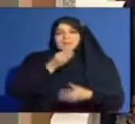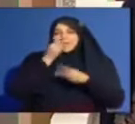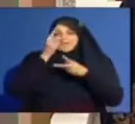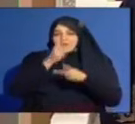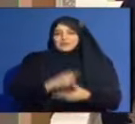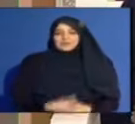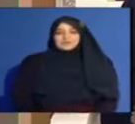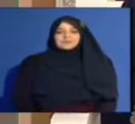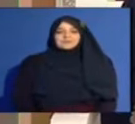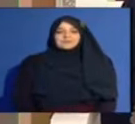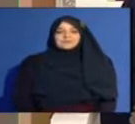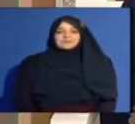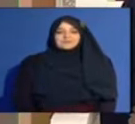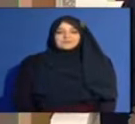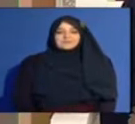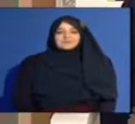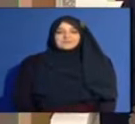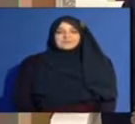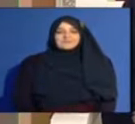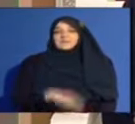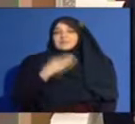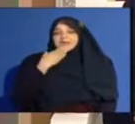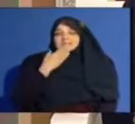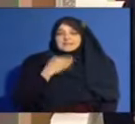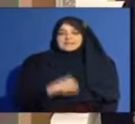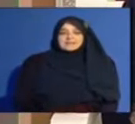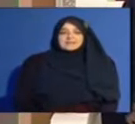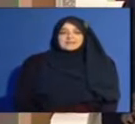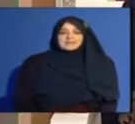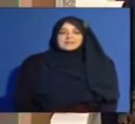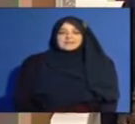الكريمة. شكرا. العفو. أريد أن أقدم